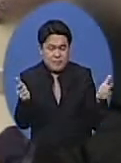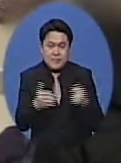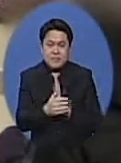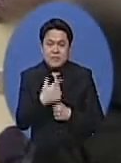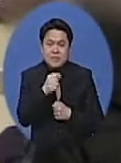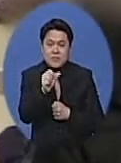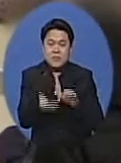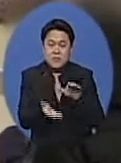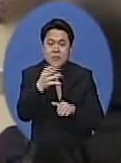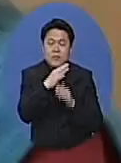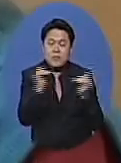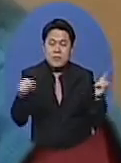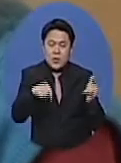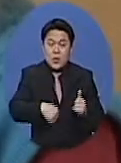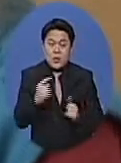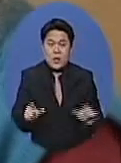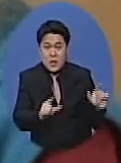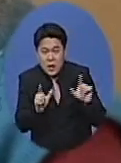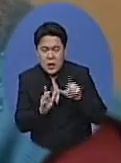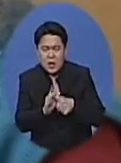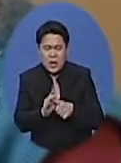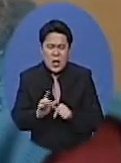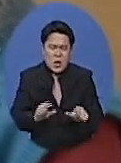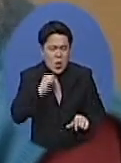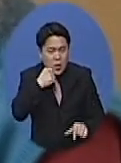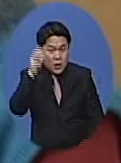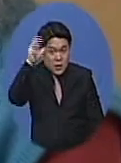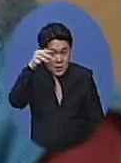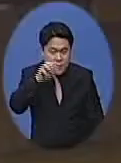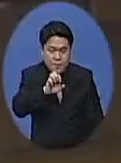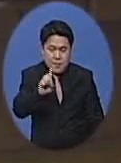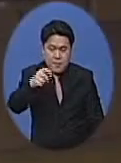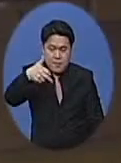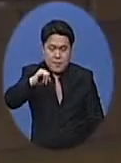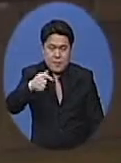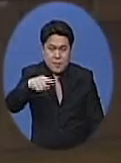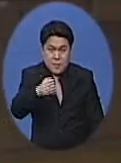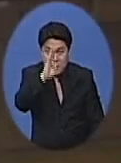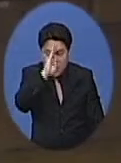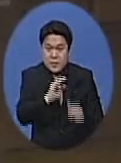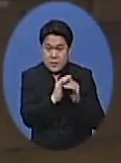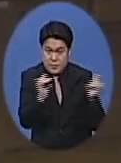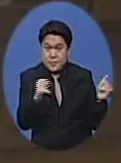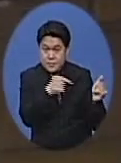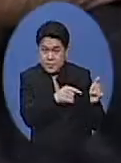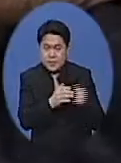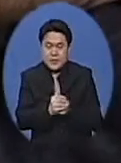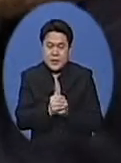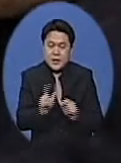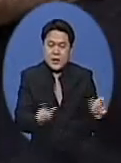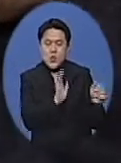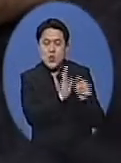65세 이상 노인들 중 혼자서 일상생활이 힘든 치매나 파킨스병과 같은 노인성 질환자들에게